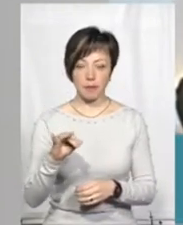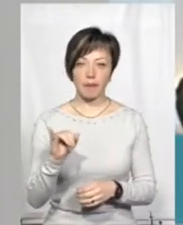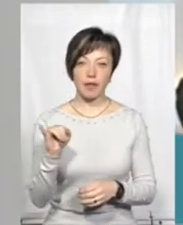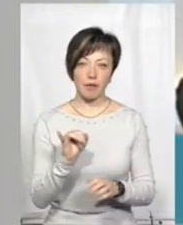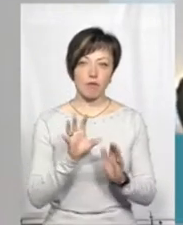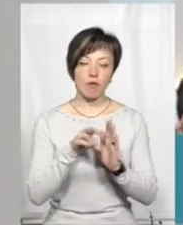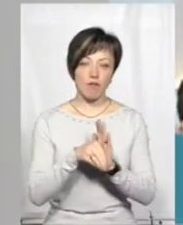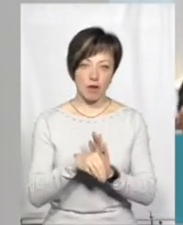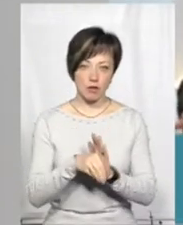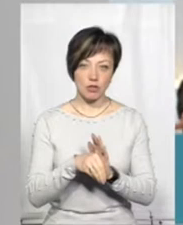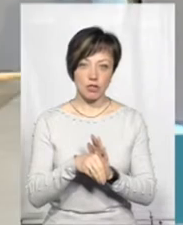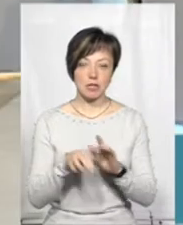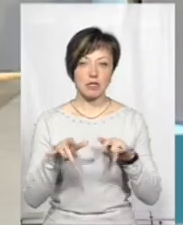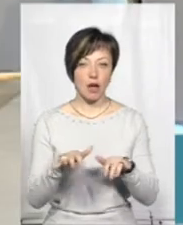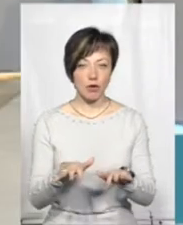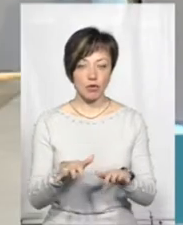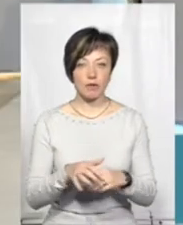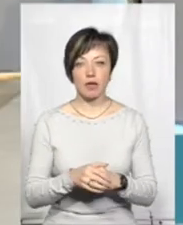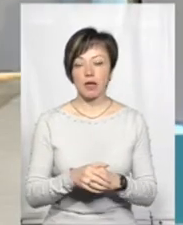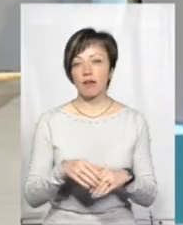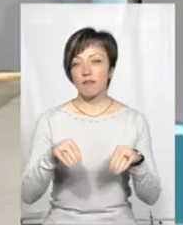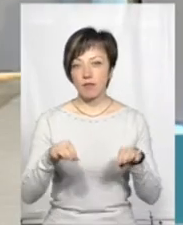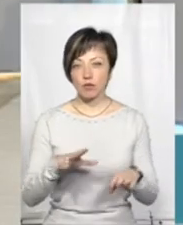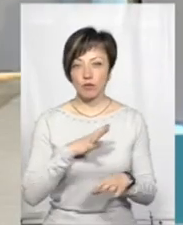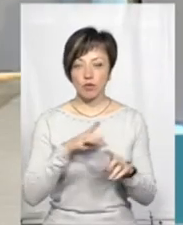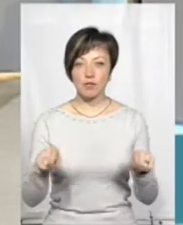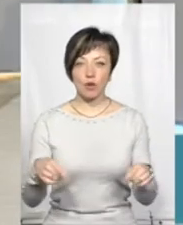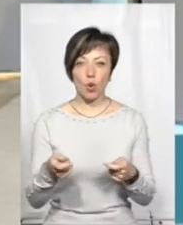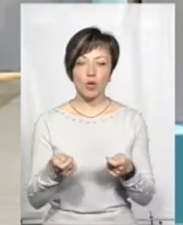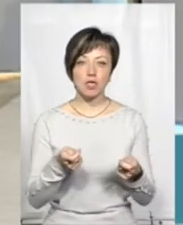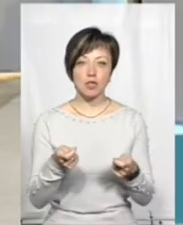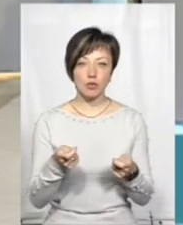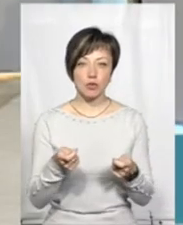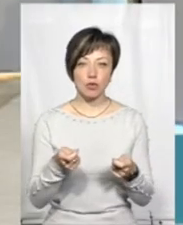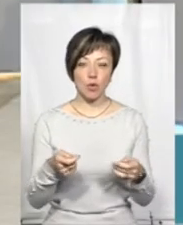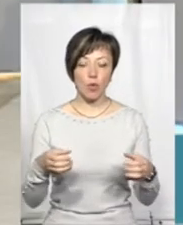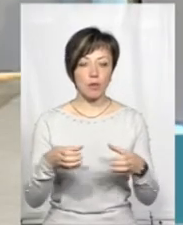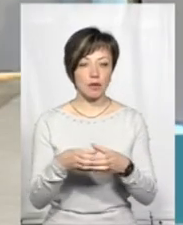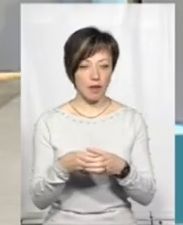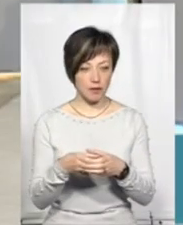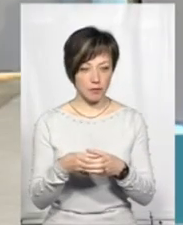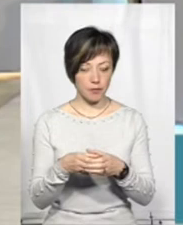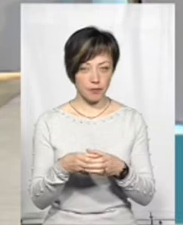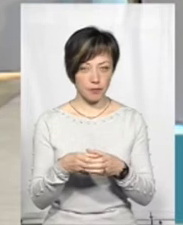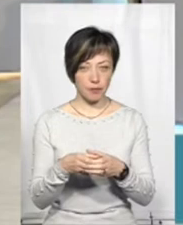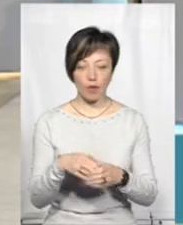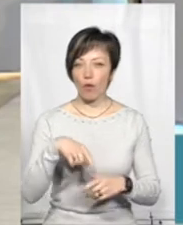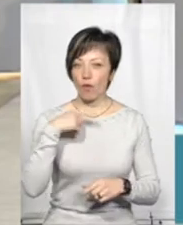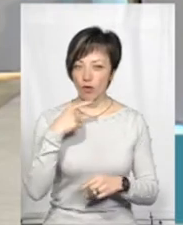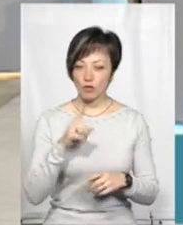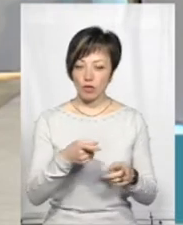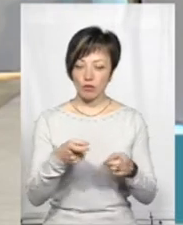Хмельницький» і впровадження там заходів. І вирішено було створити координаційний комітет. Говорили,